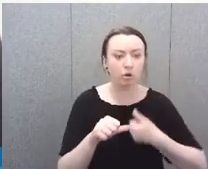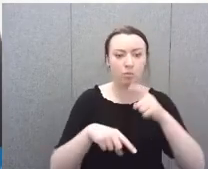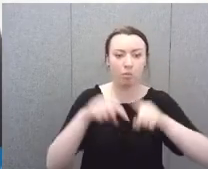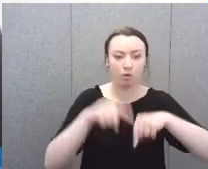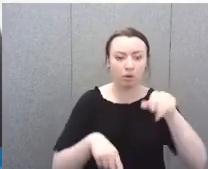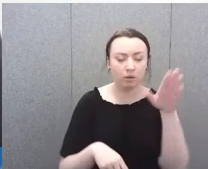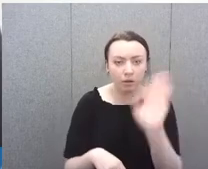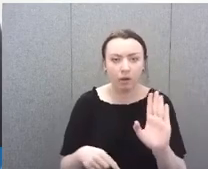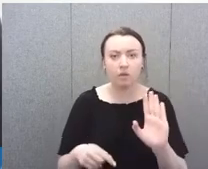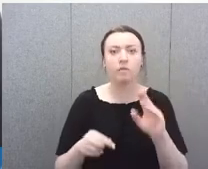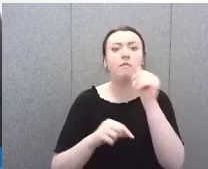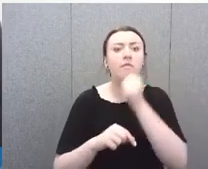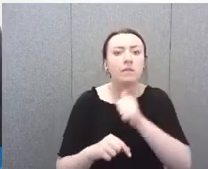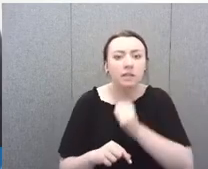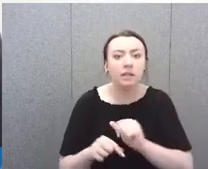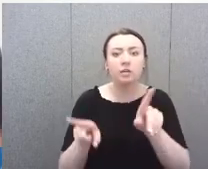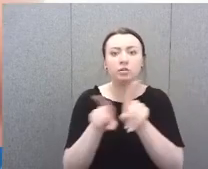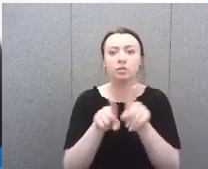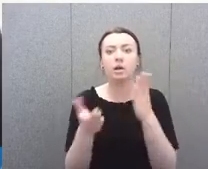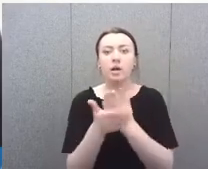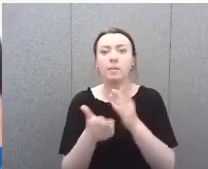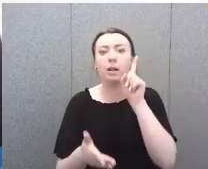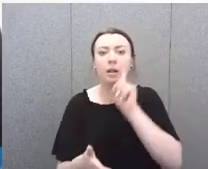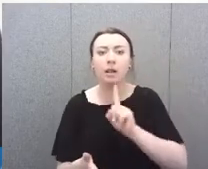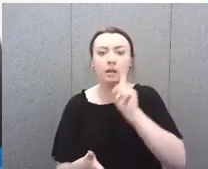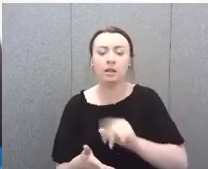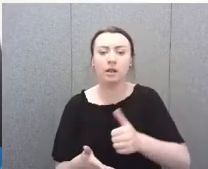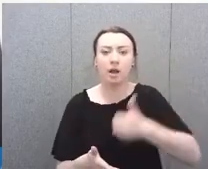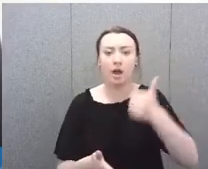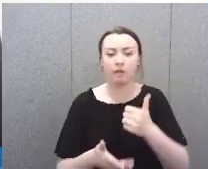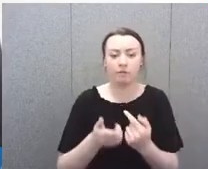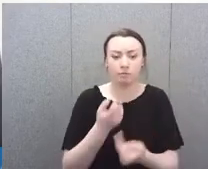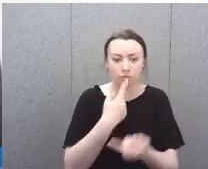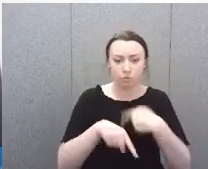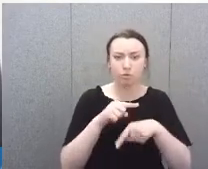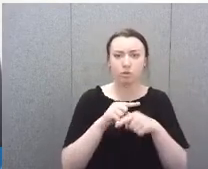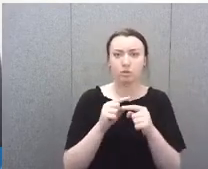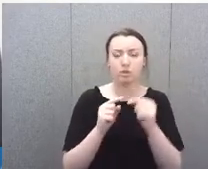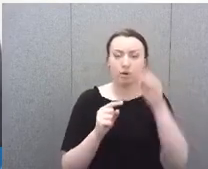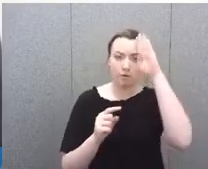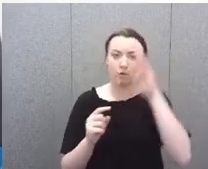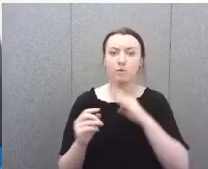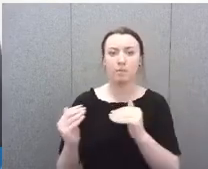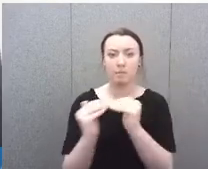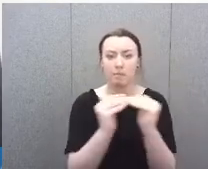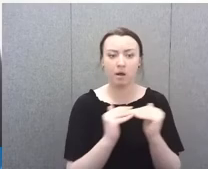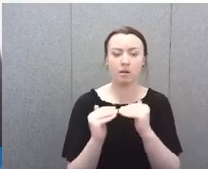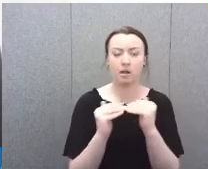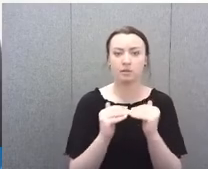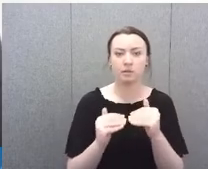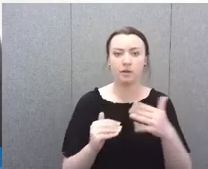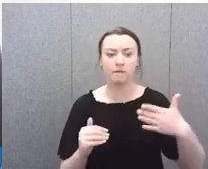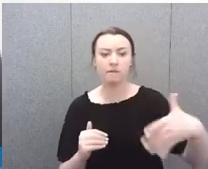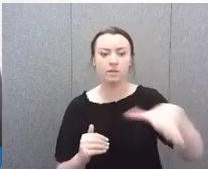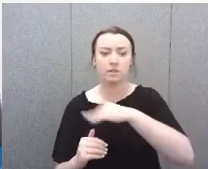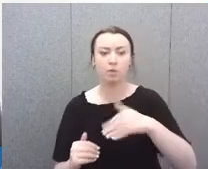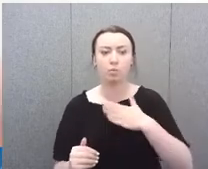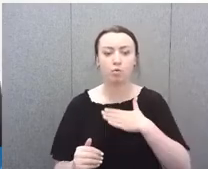не постоянной политикой, потому что эти квоты вводятся только для того, чтобы можно было восстановить